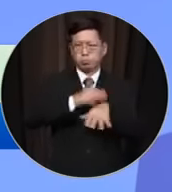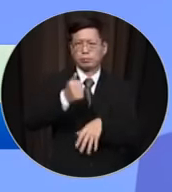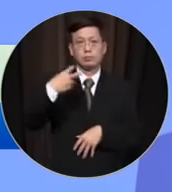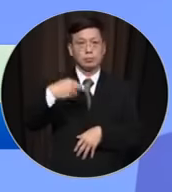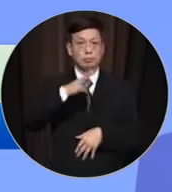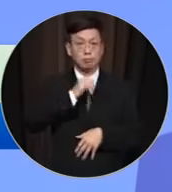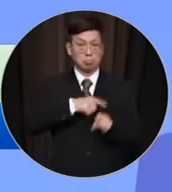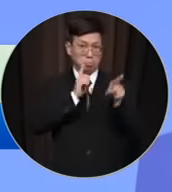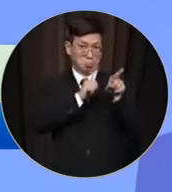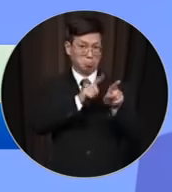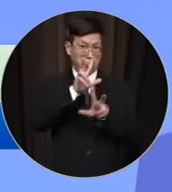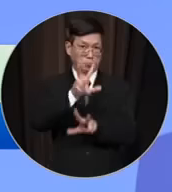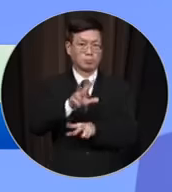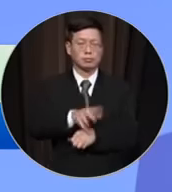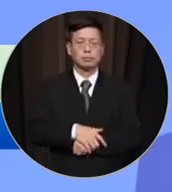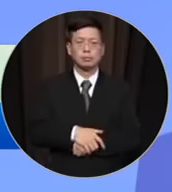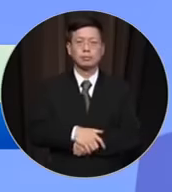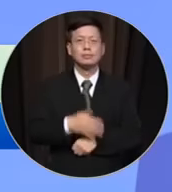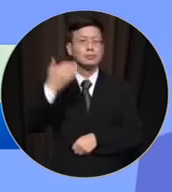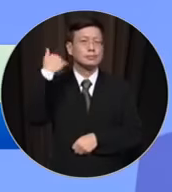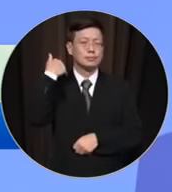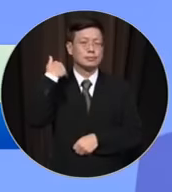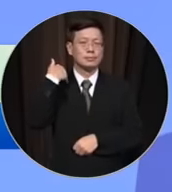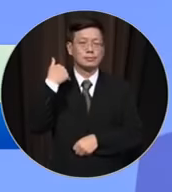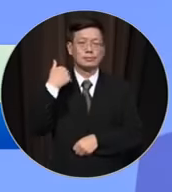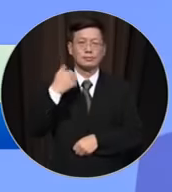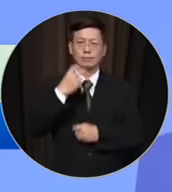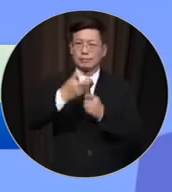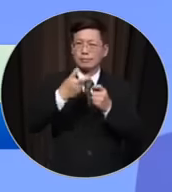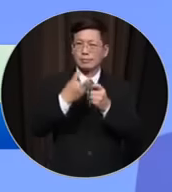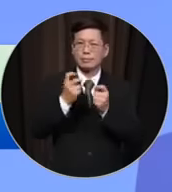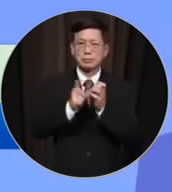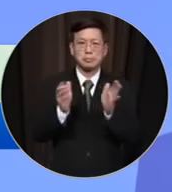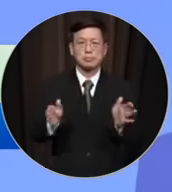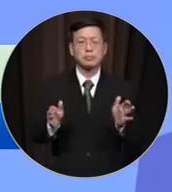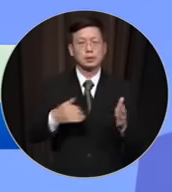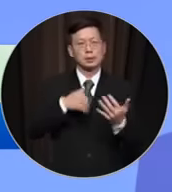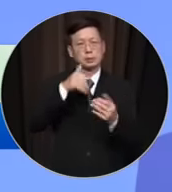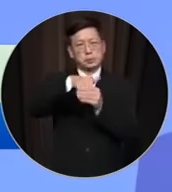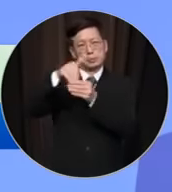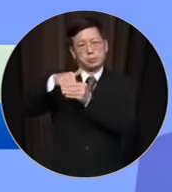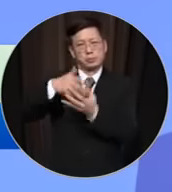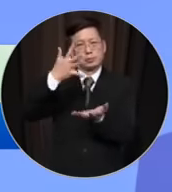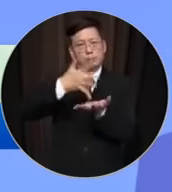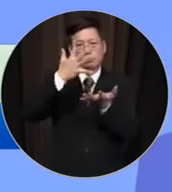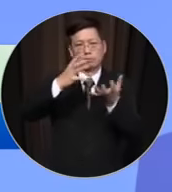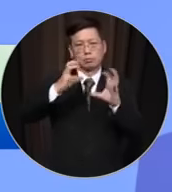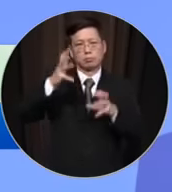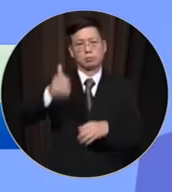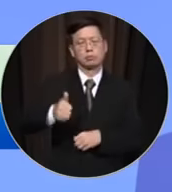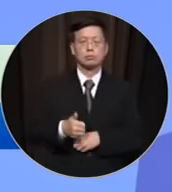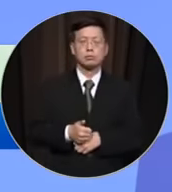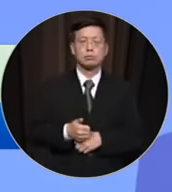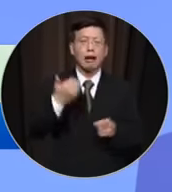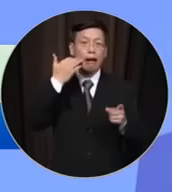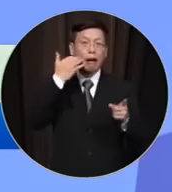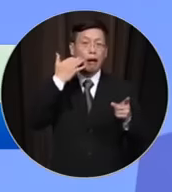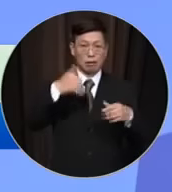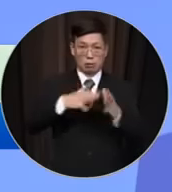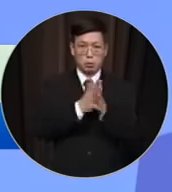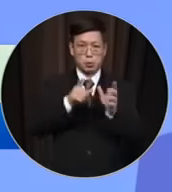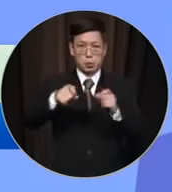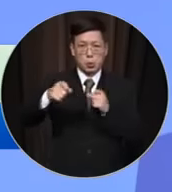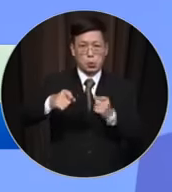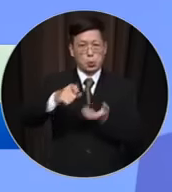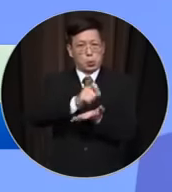落实的执行力。我们在过去20年选过了5次的总统，哪一次不是政策